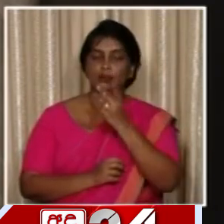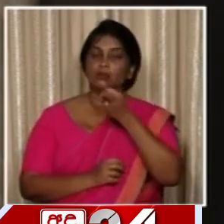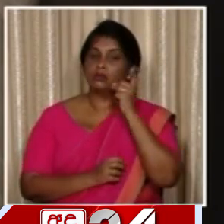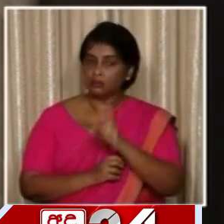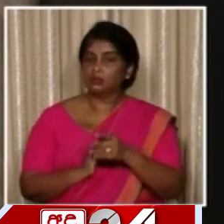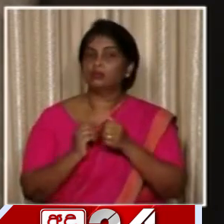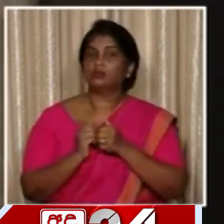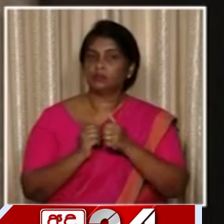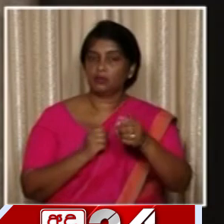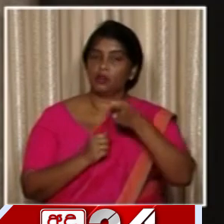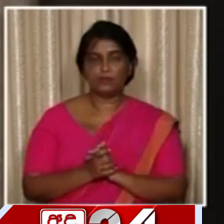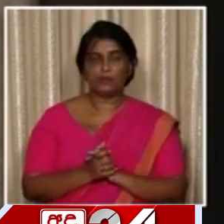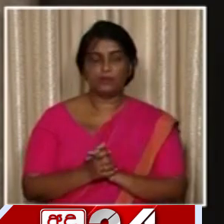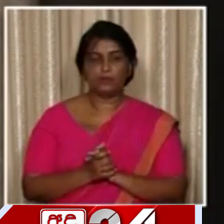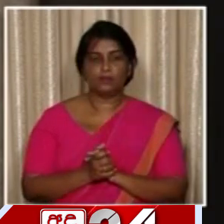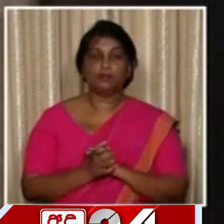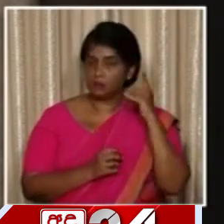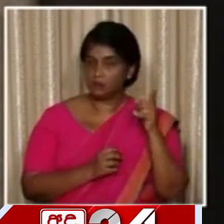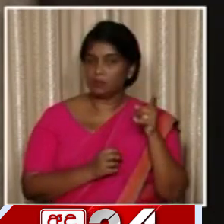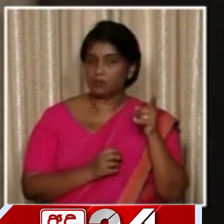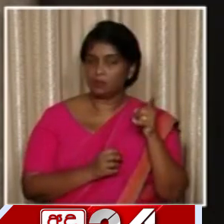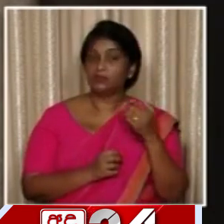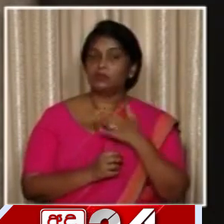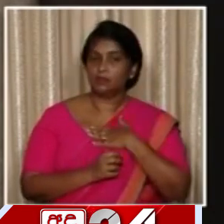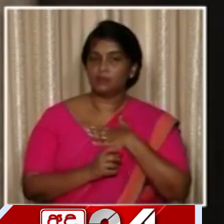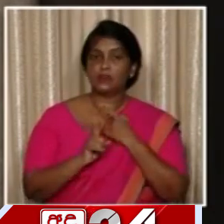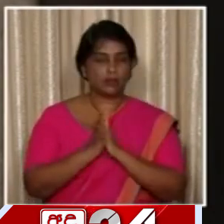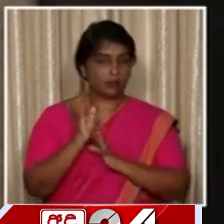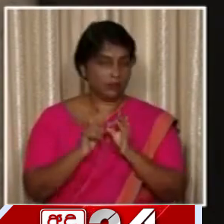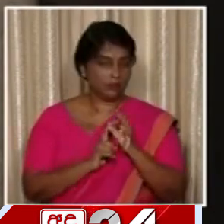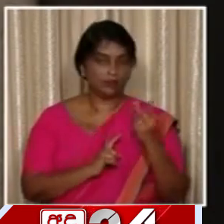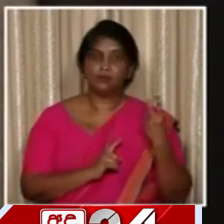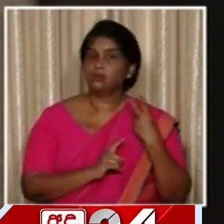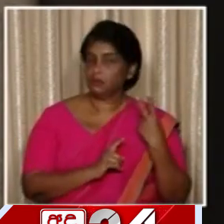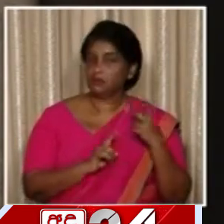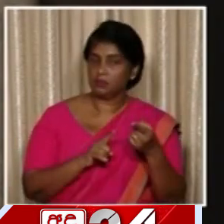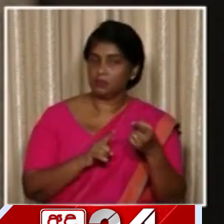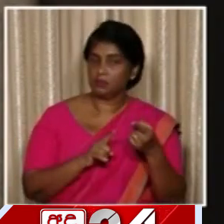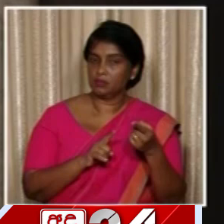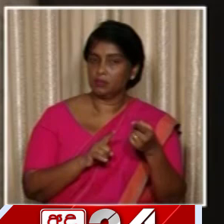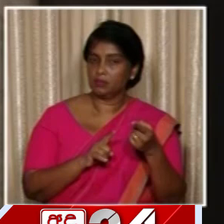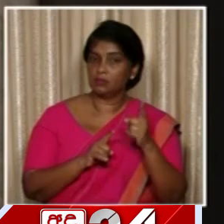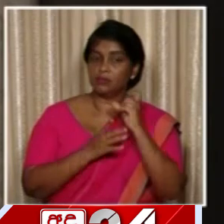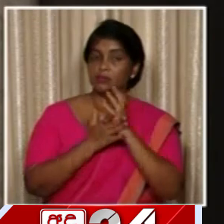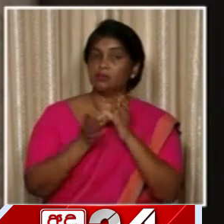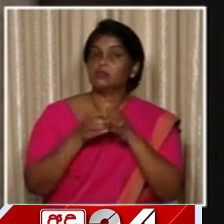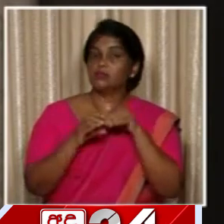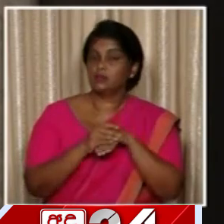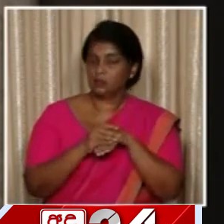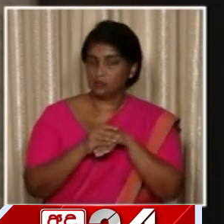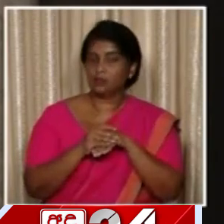තුල තමයි ඒ අනුමත වීම සිදු වුණේ. විශේෂයෙන්ම මමත් කබීර් හෂිම් මැතිතුමත් ඒ වගේම තවත් ව්‍යවස්ථාදායක